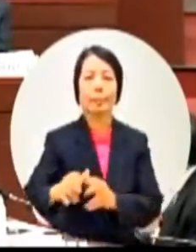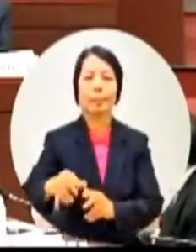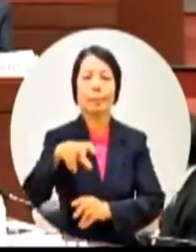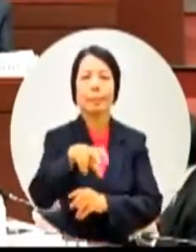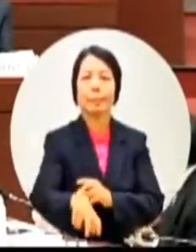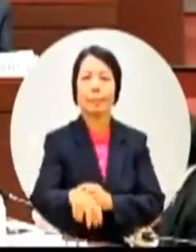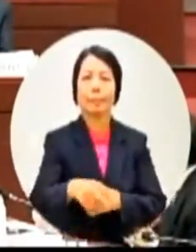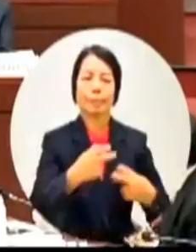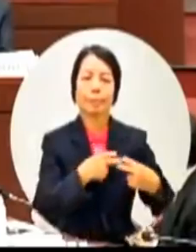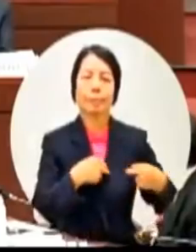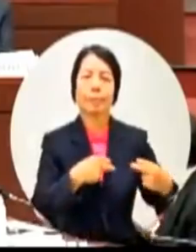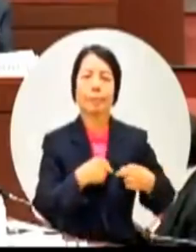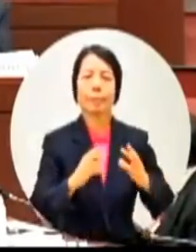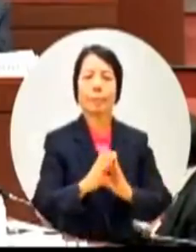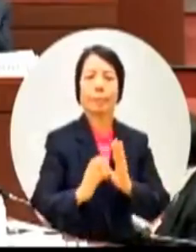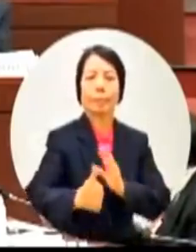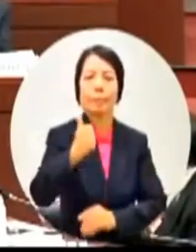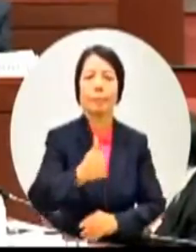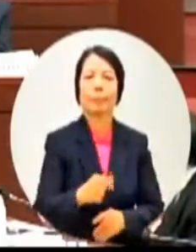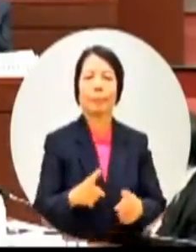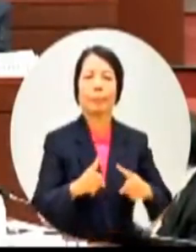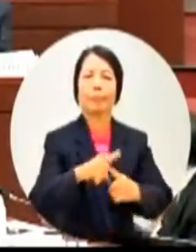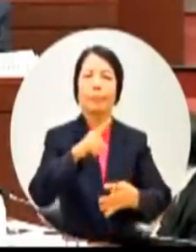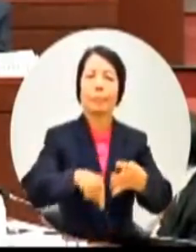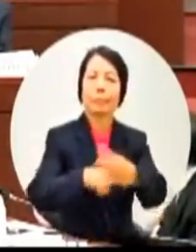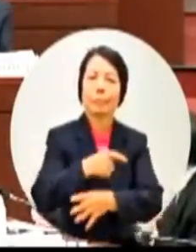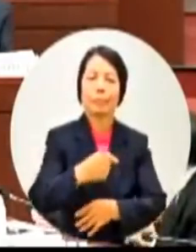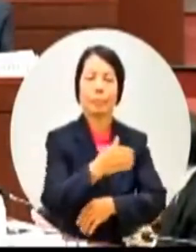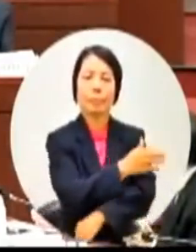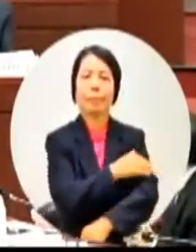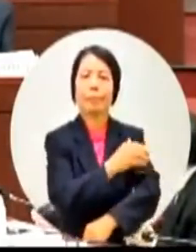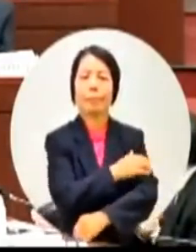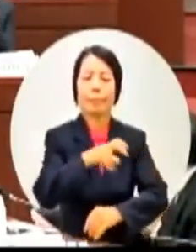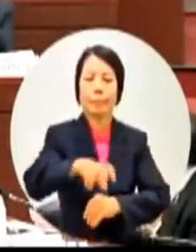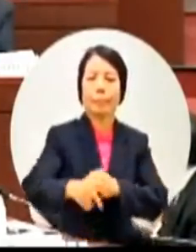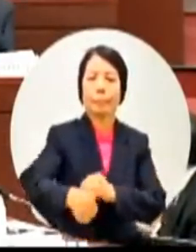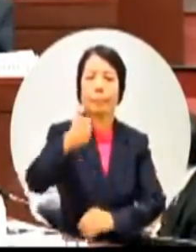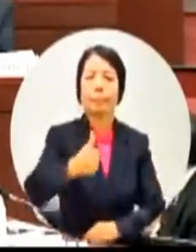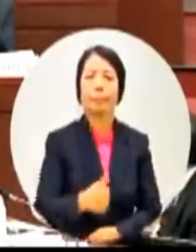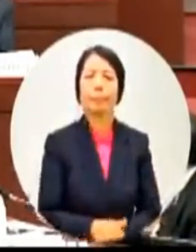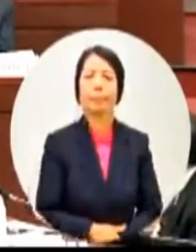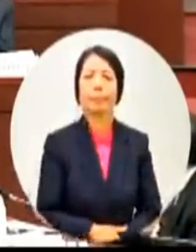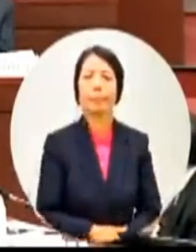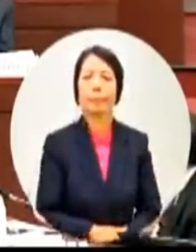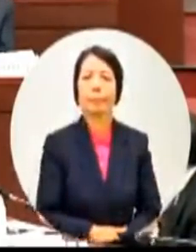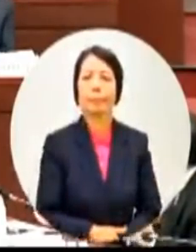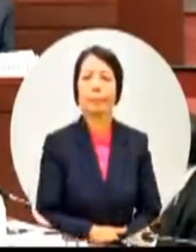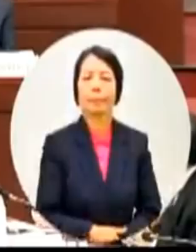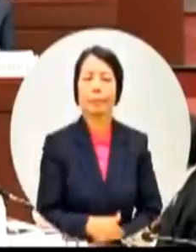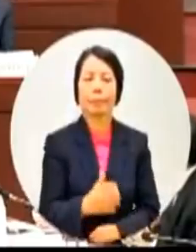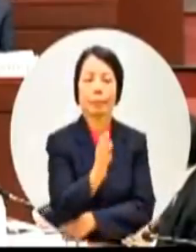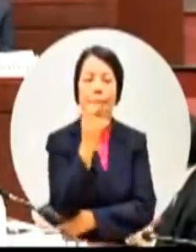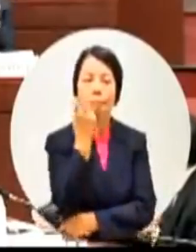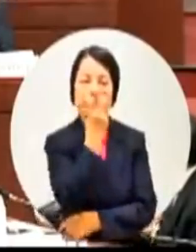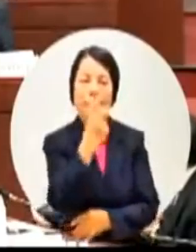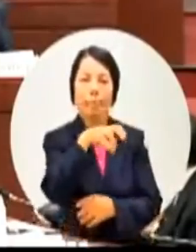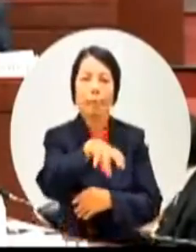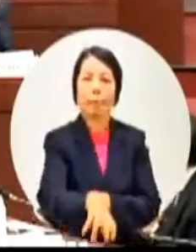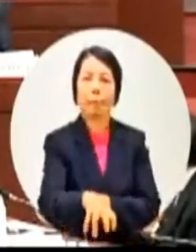人事处陈处长。政风处林处长。法制局吴局长。